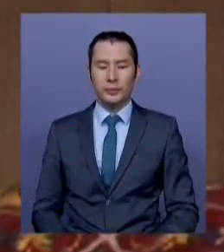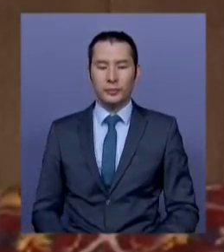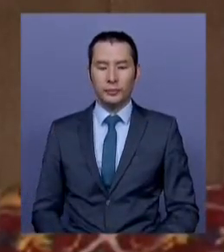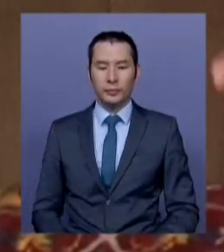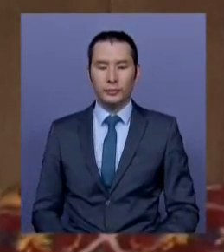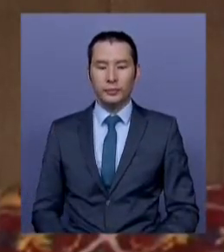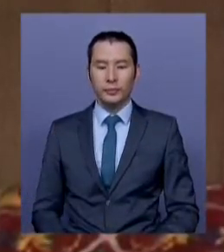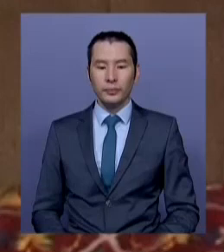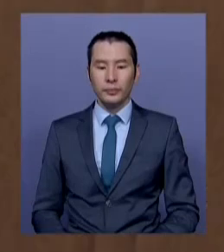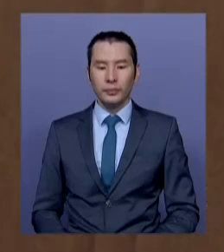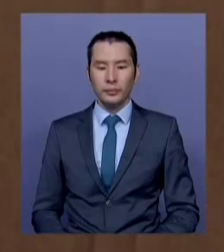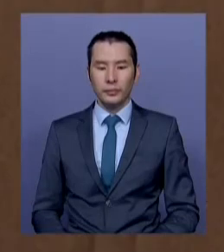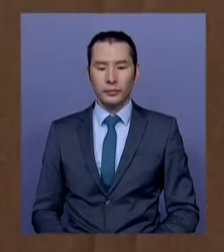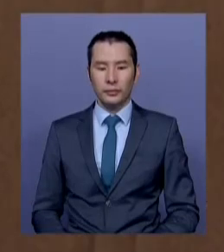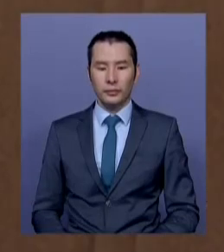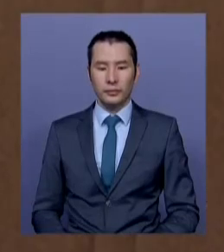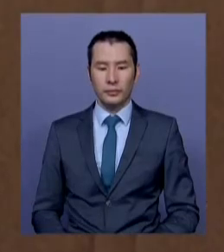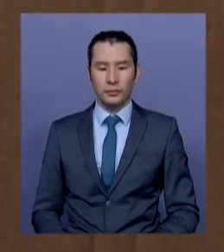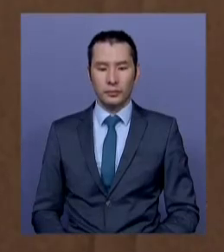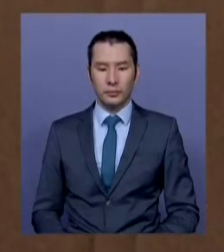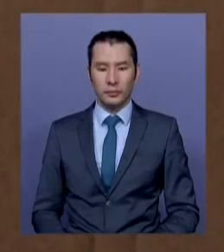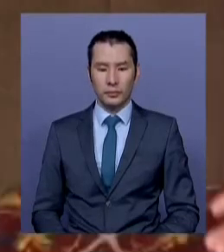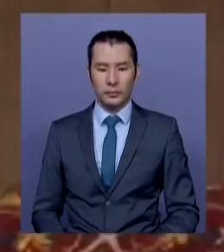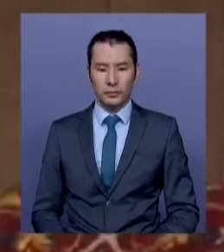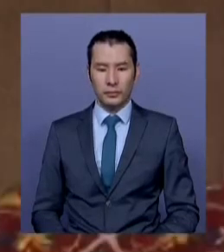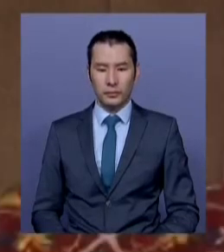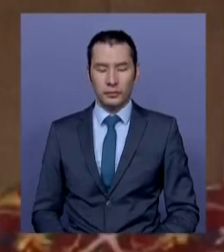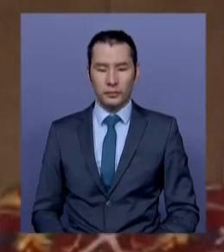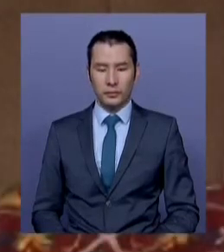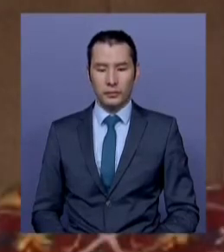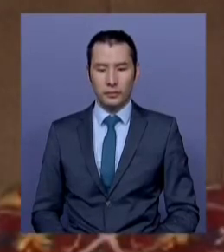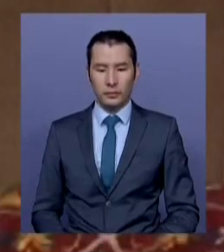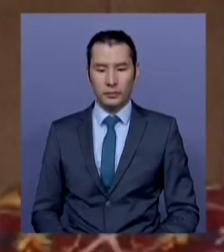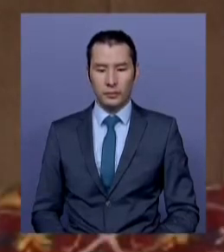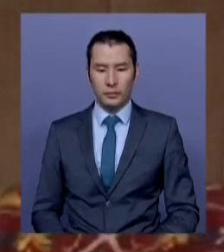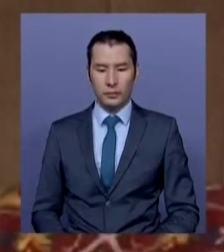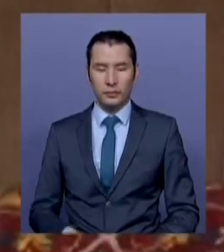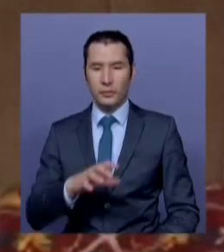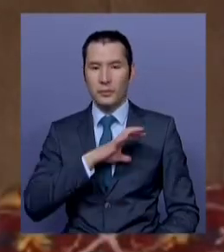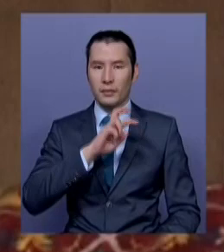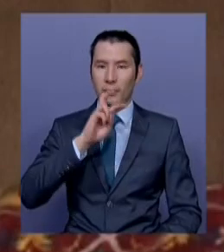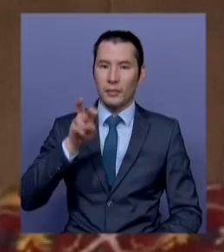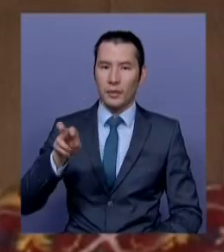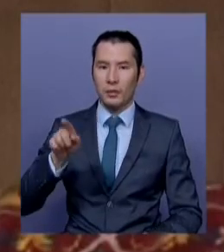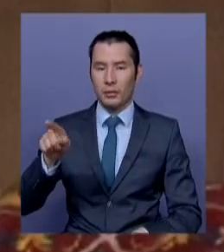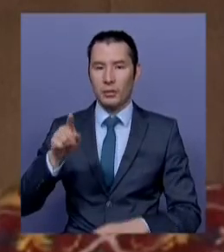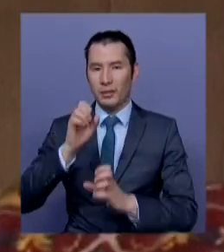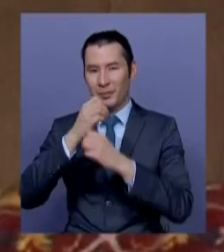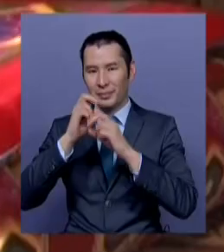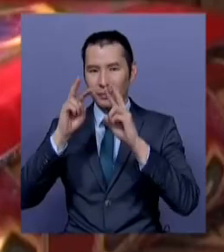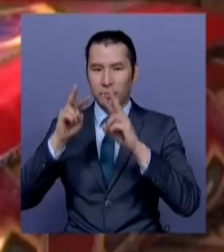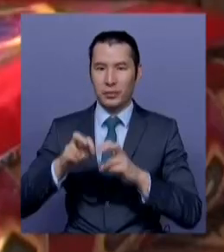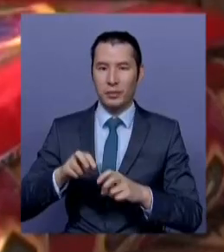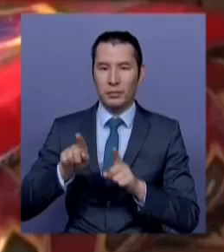кейін 3-ші айда айттым оған. Мен өзім тірлігімді істедім, болды, кеттім деп экспертиза маған. Ой жерде ешқандай қатыс жоқ деп кәдімгідей есеп